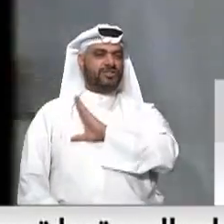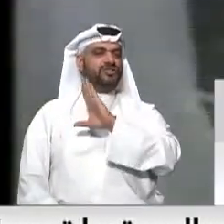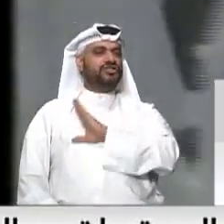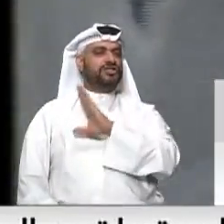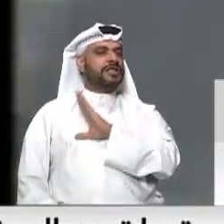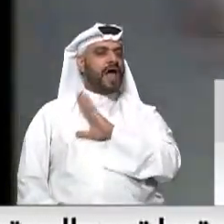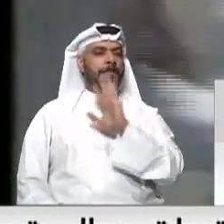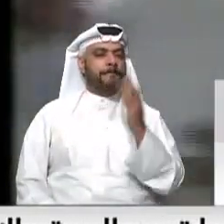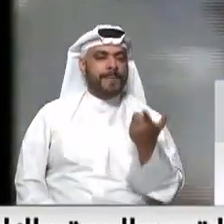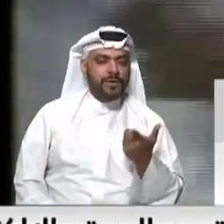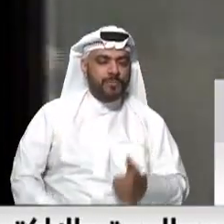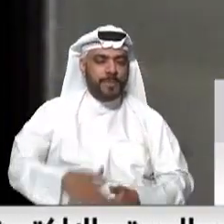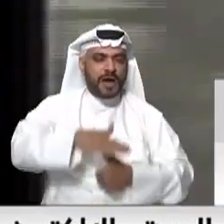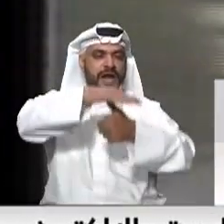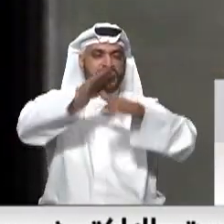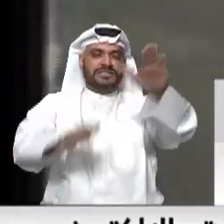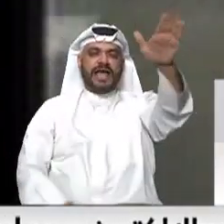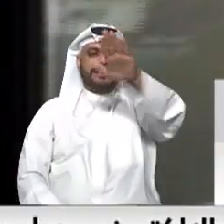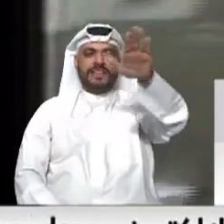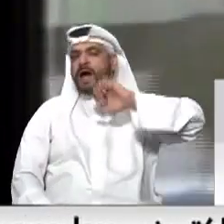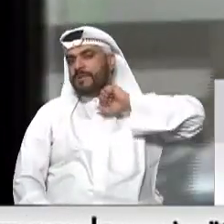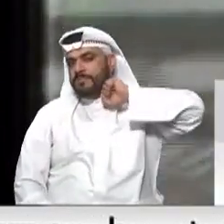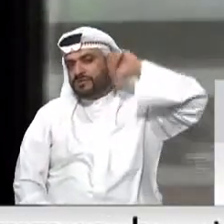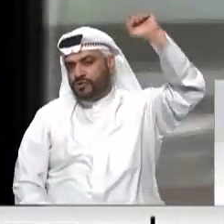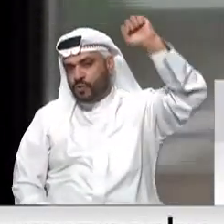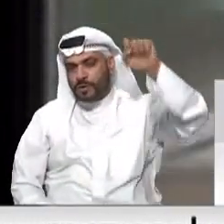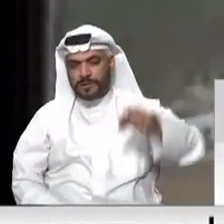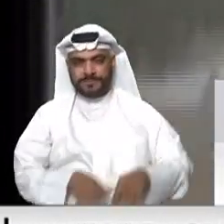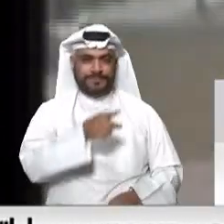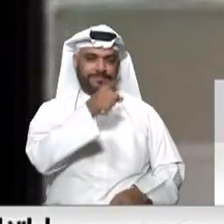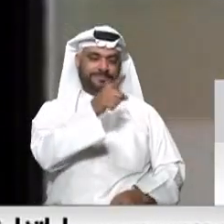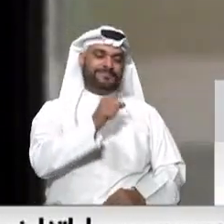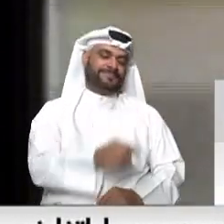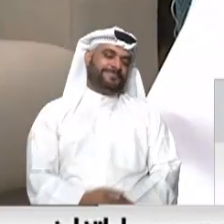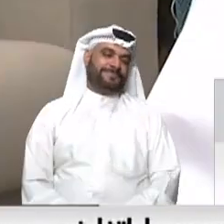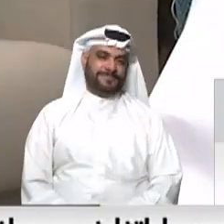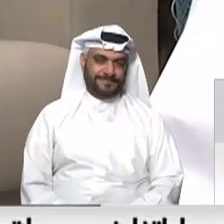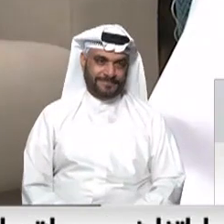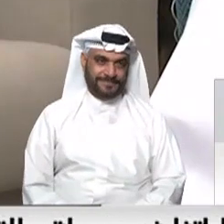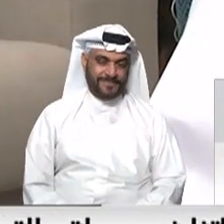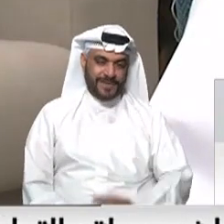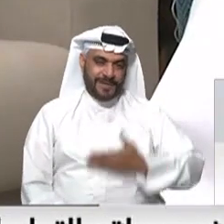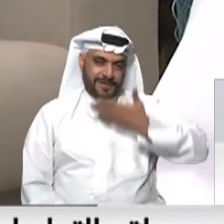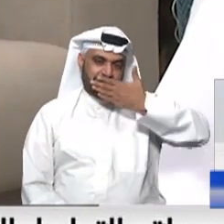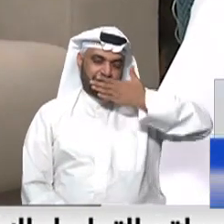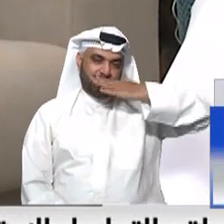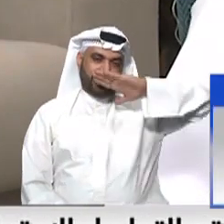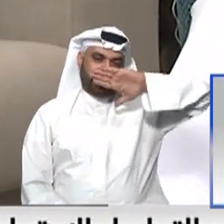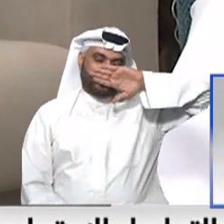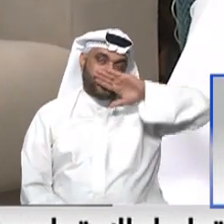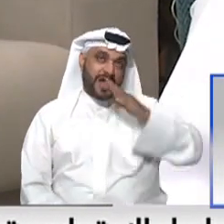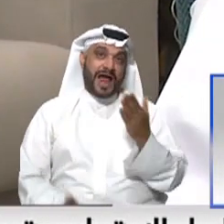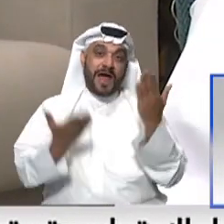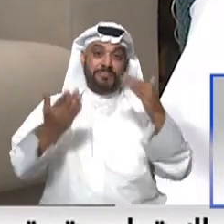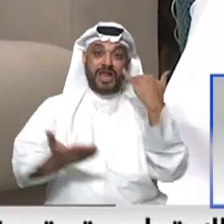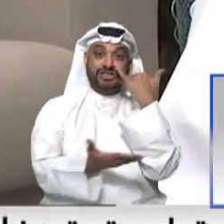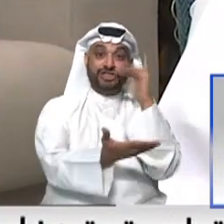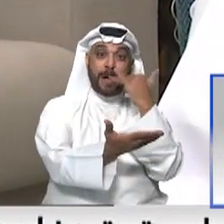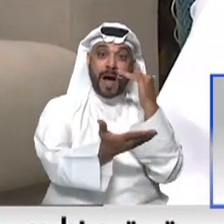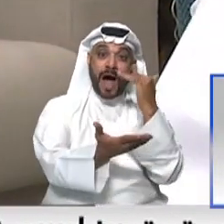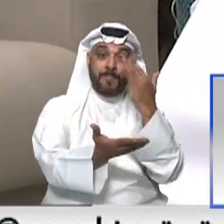أن ذلك زادهم إصرارا في دعم أهل الكويت. الحمد لله كنا شباب منطقة